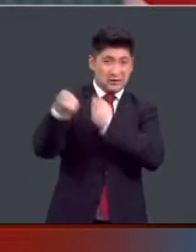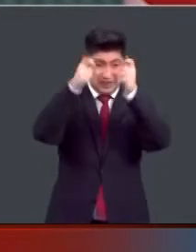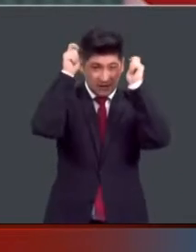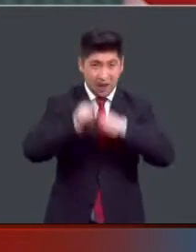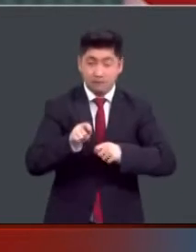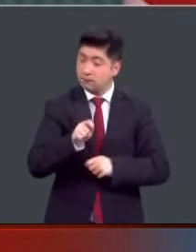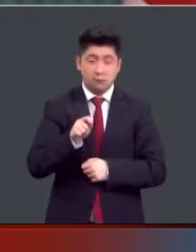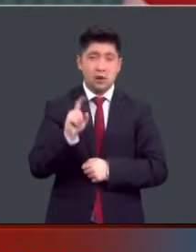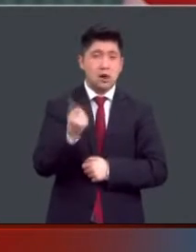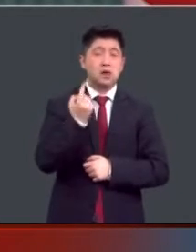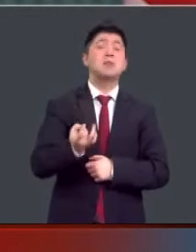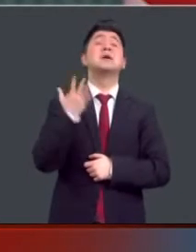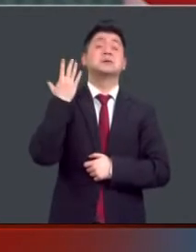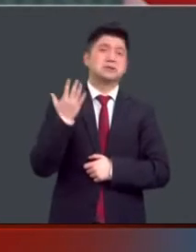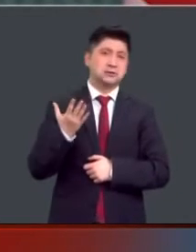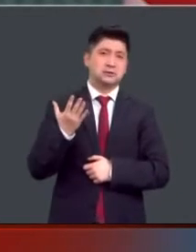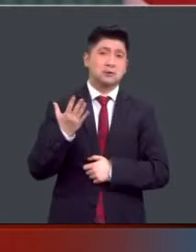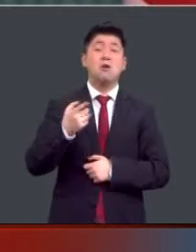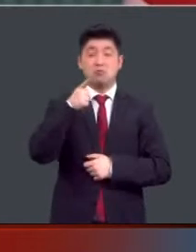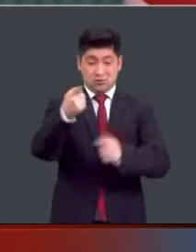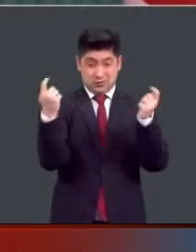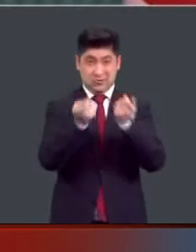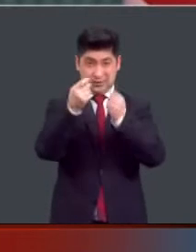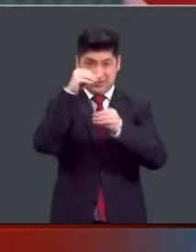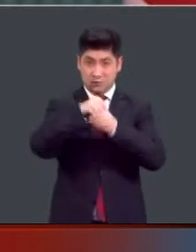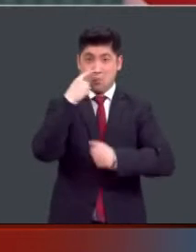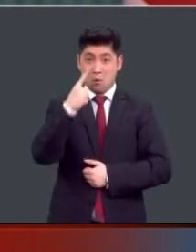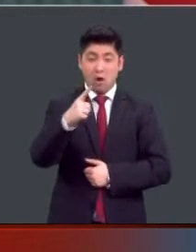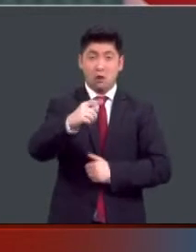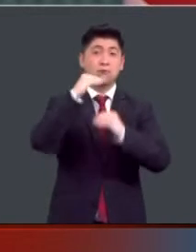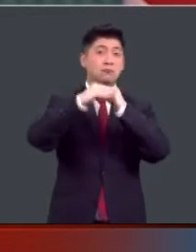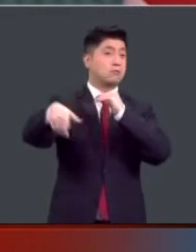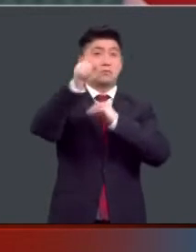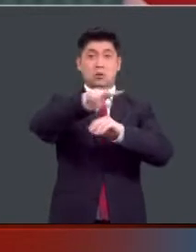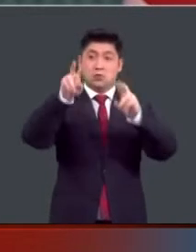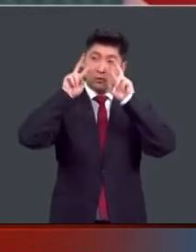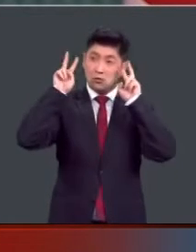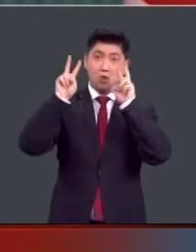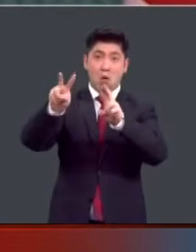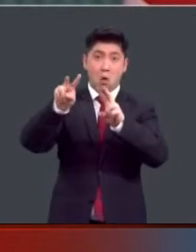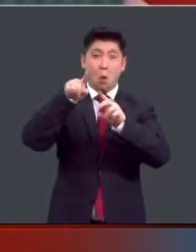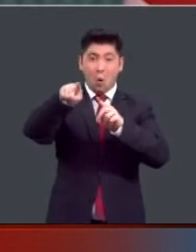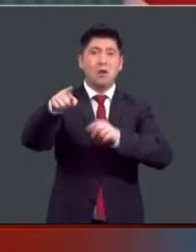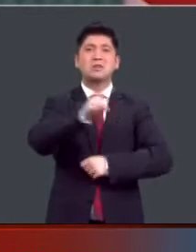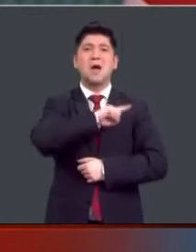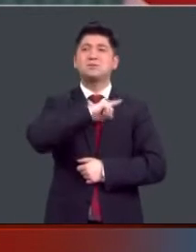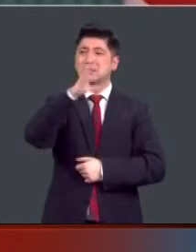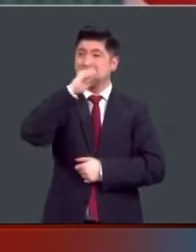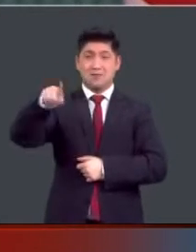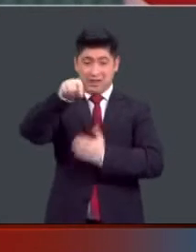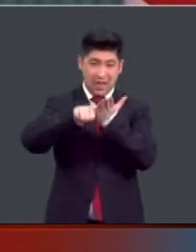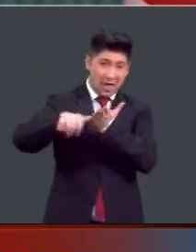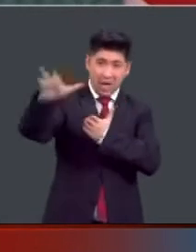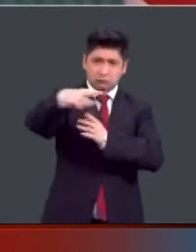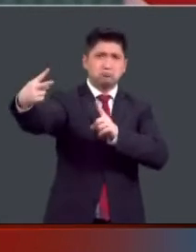iş değil Ama bu çalışmanın milletin gözü önünde ve onun temsilcilerinin